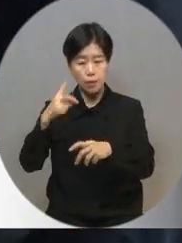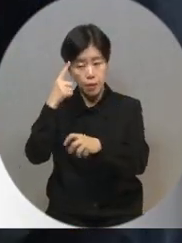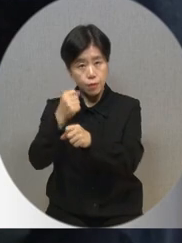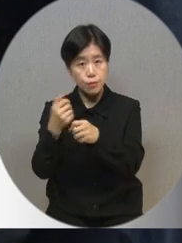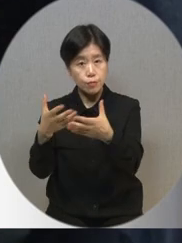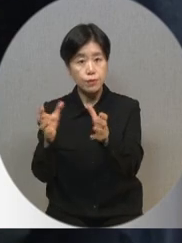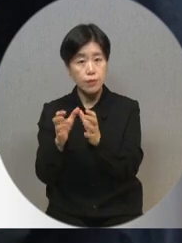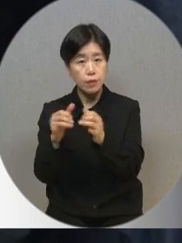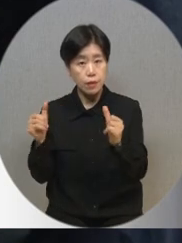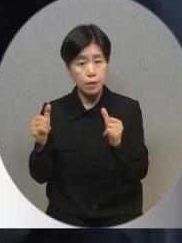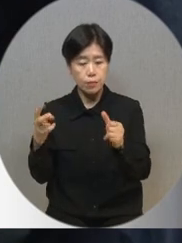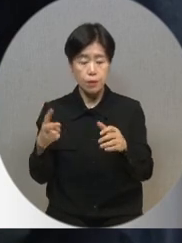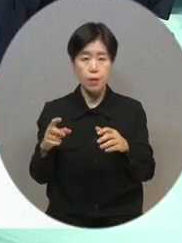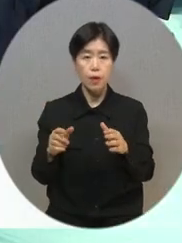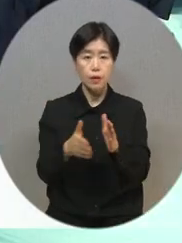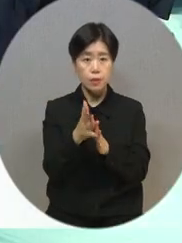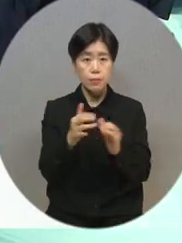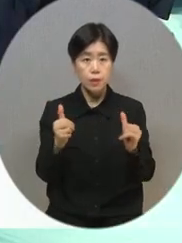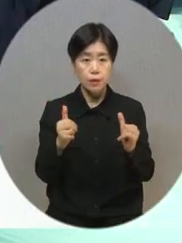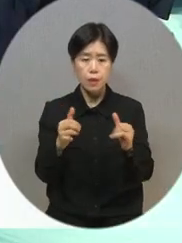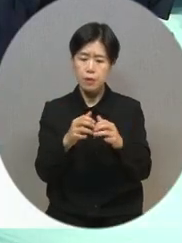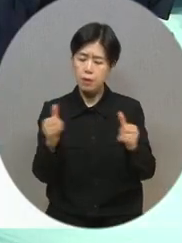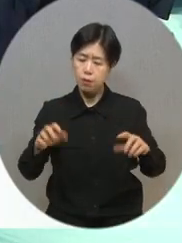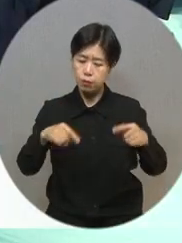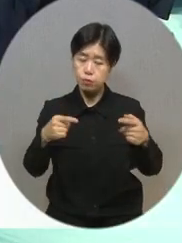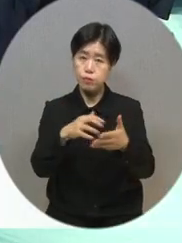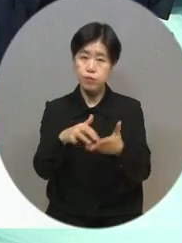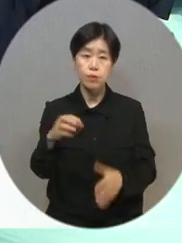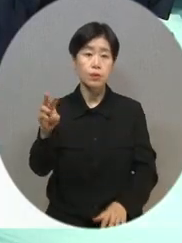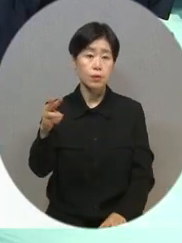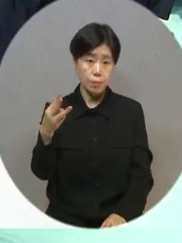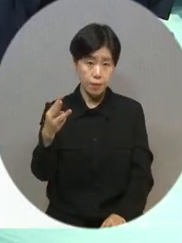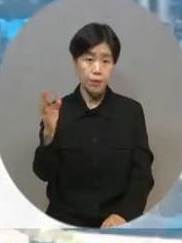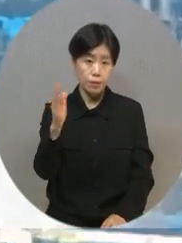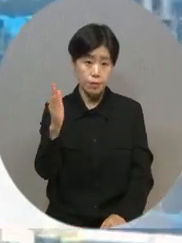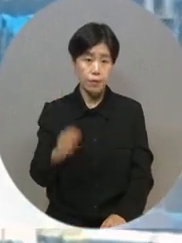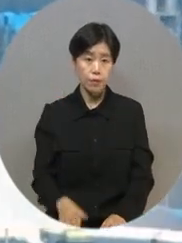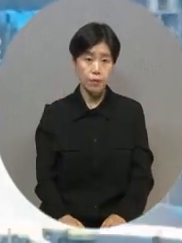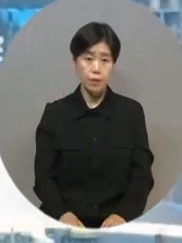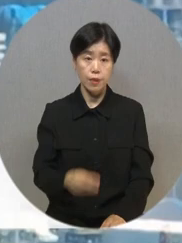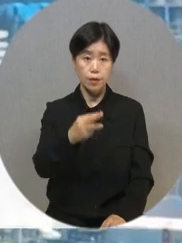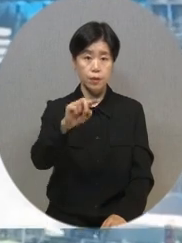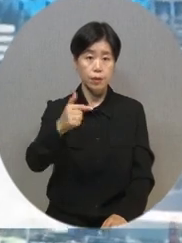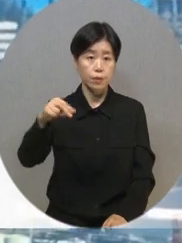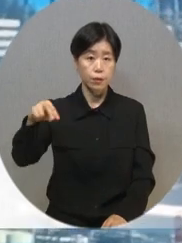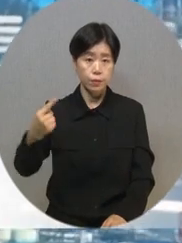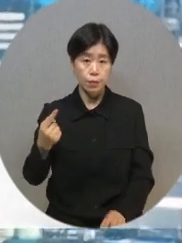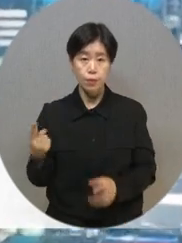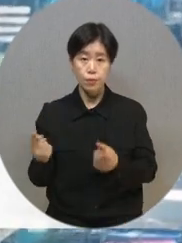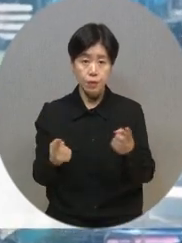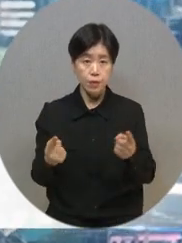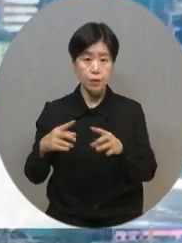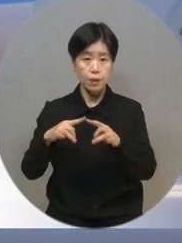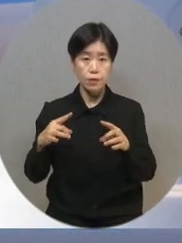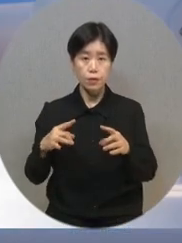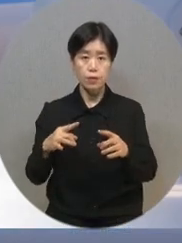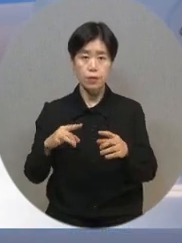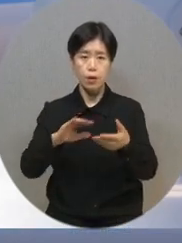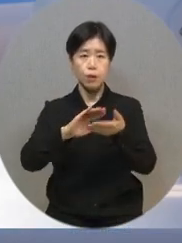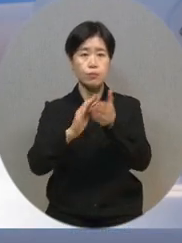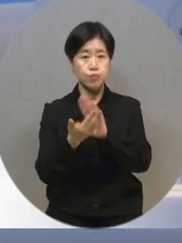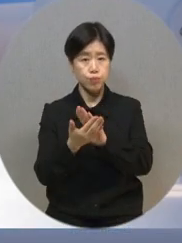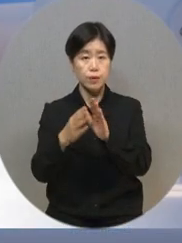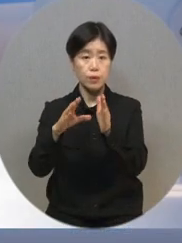관계자, 지역주민 등 300여 명이 참석한 가운데 탄소중립과 에너지 대전환 시대에